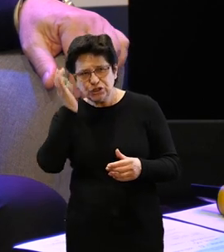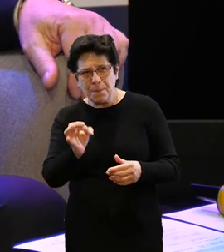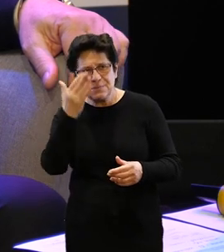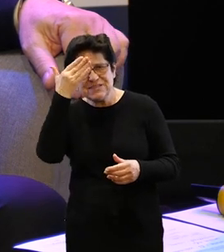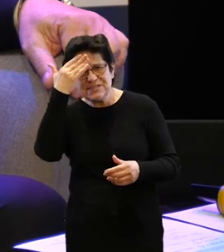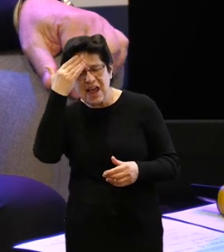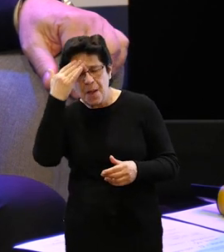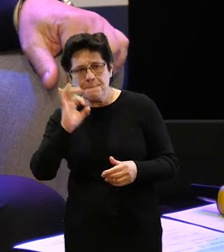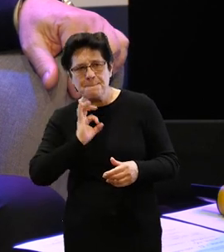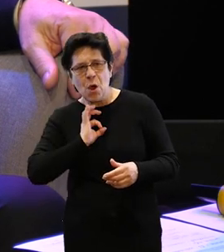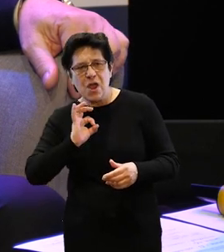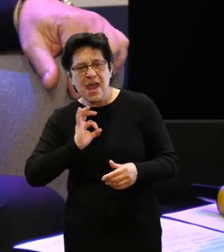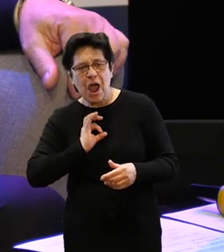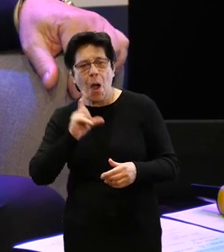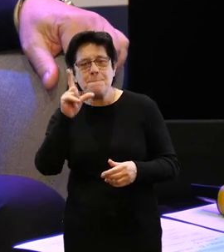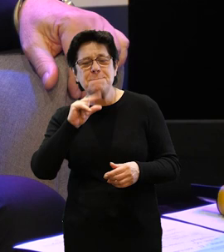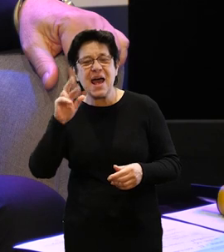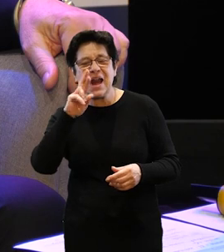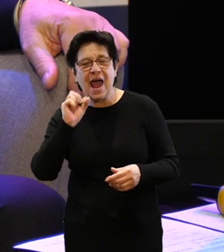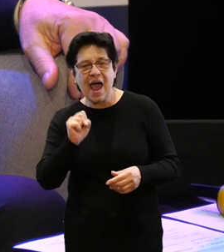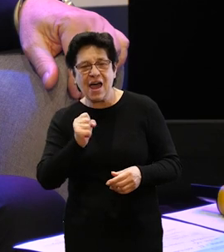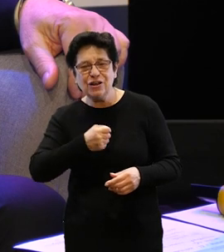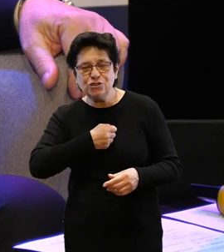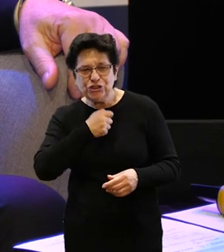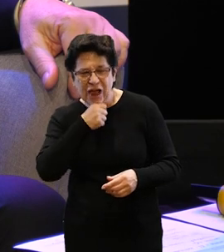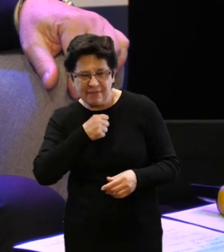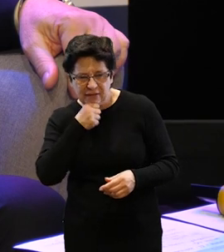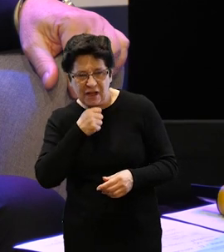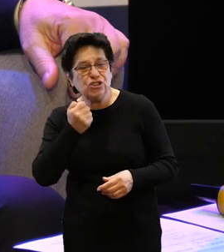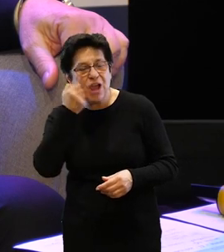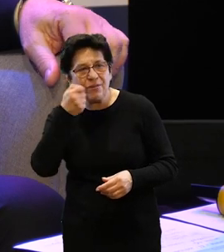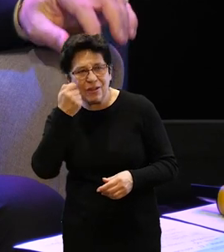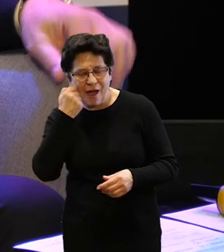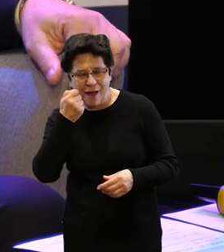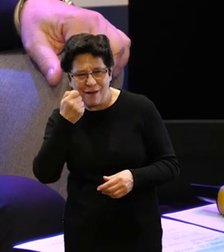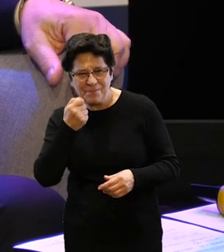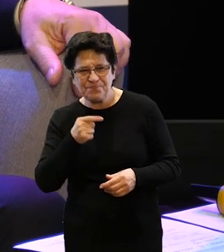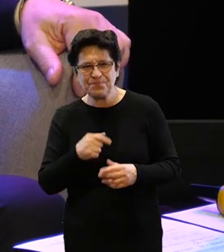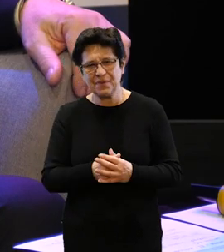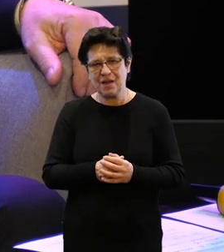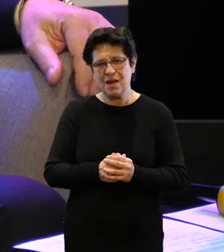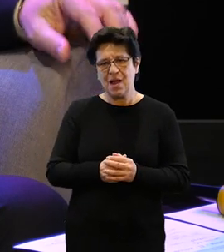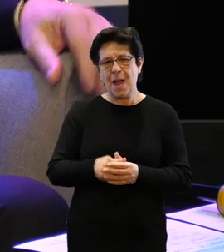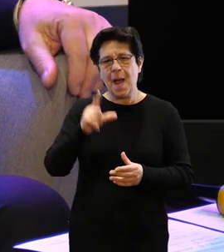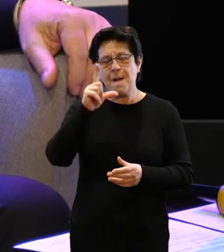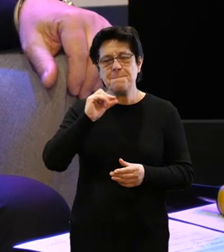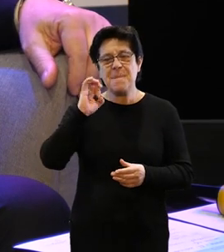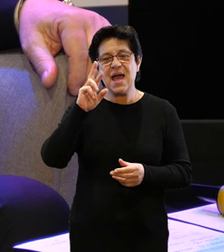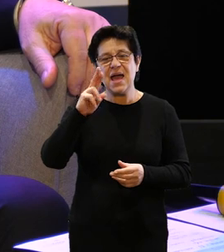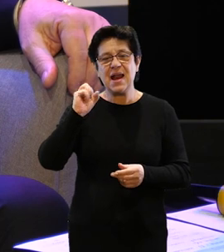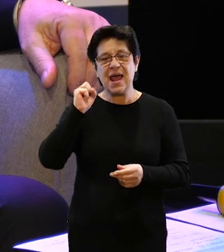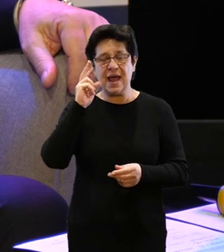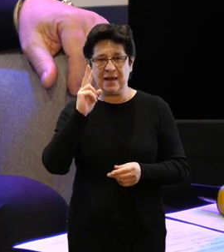czyli teścia Bolesława skrzypczaka chodzi mi tutaj o Stanisława Perka który posiadał